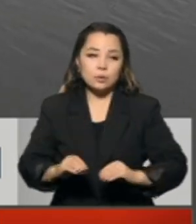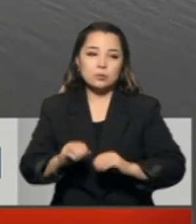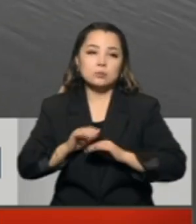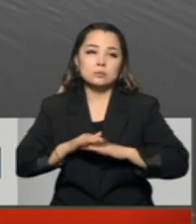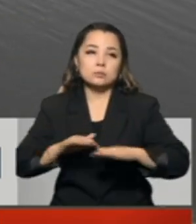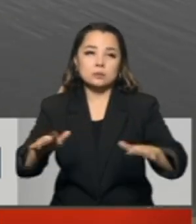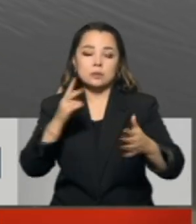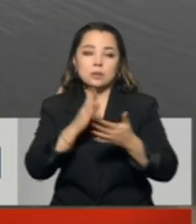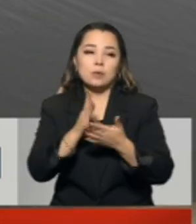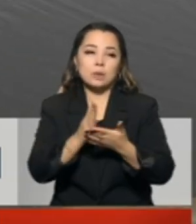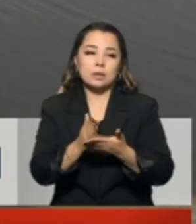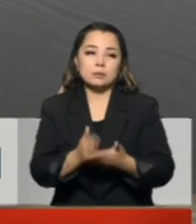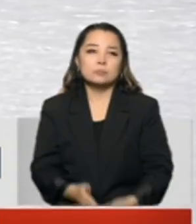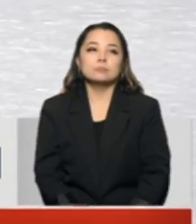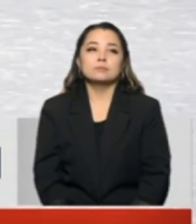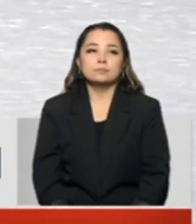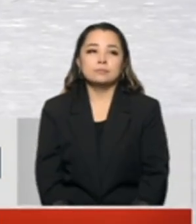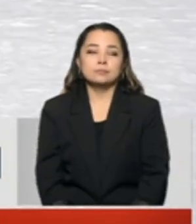жайылып жатыр.